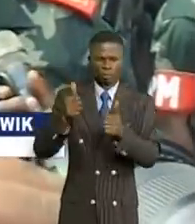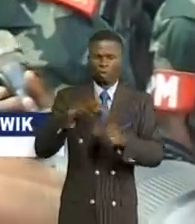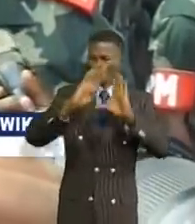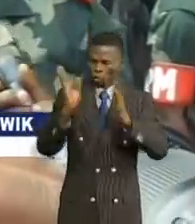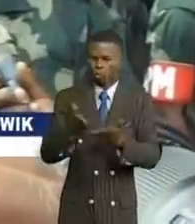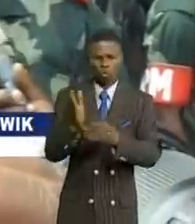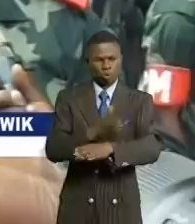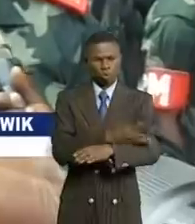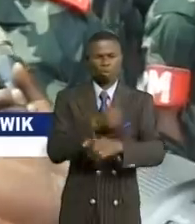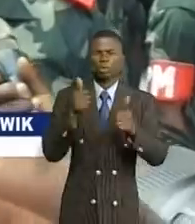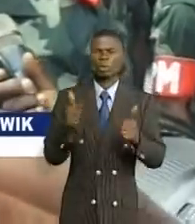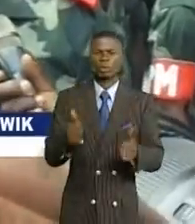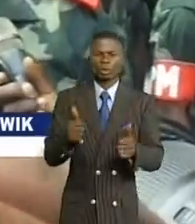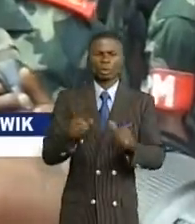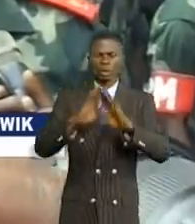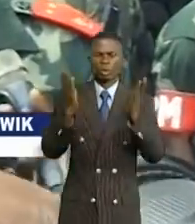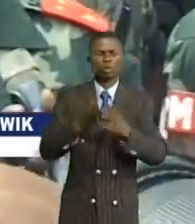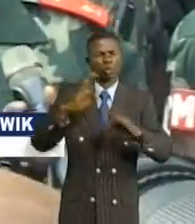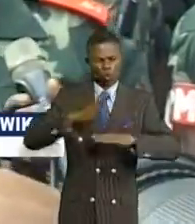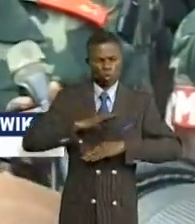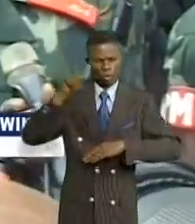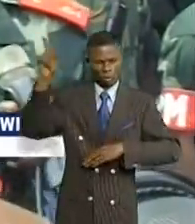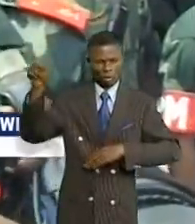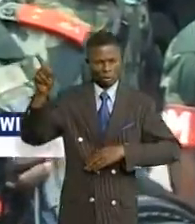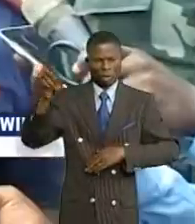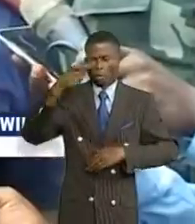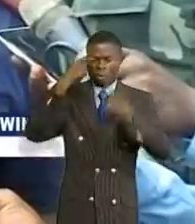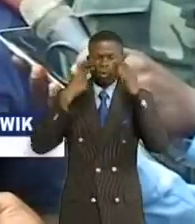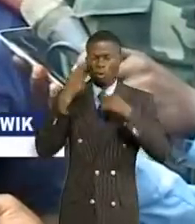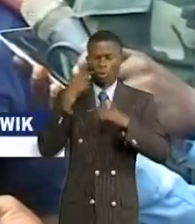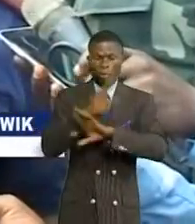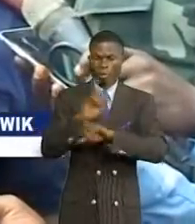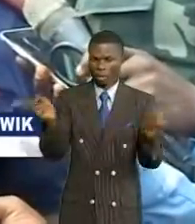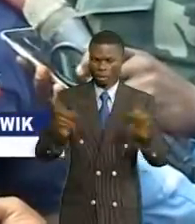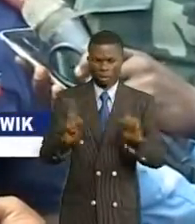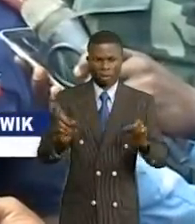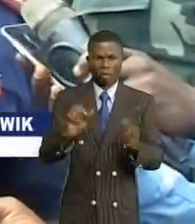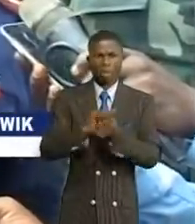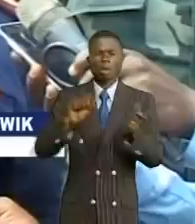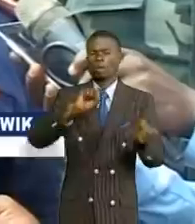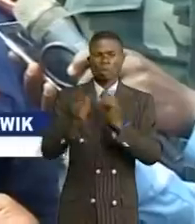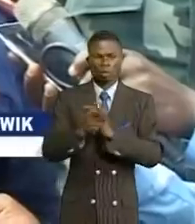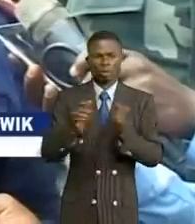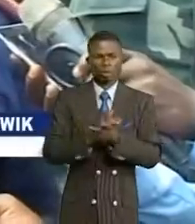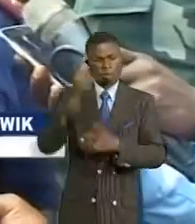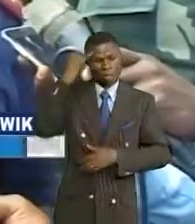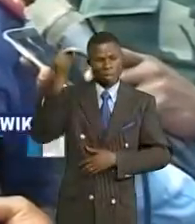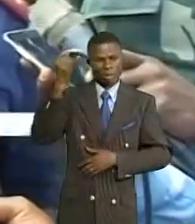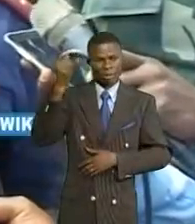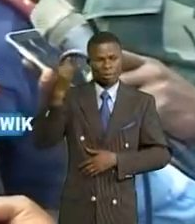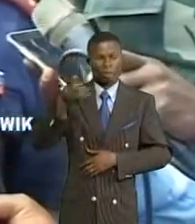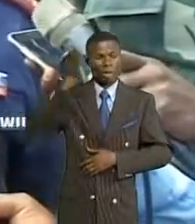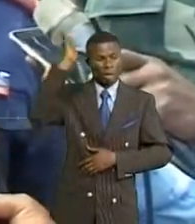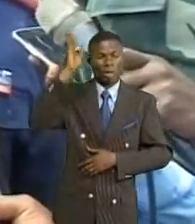convenablement tout le monde est satisfait à ses jours y'a plus de plaintes ont connu des situations et l'autre entrant fois qu'elle est